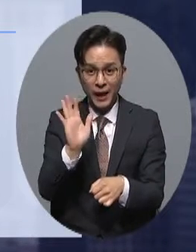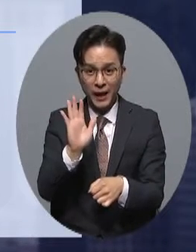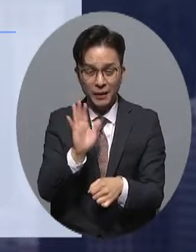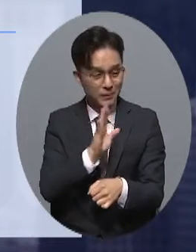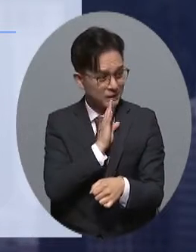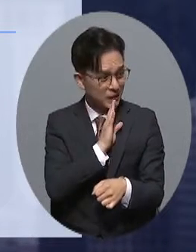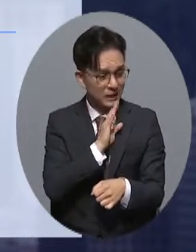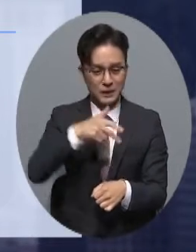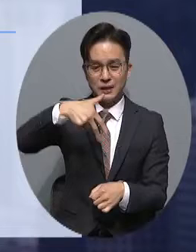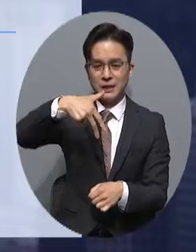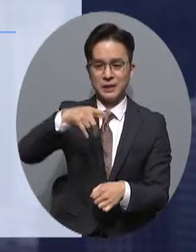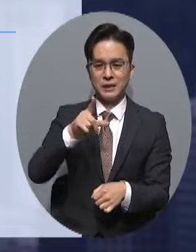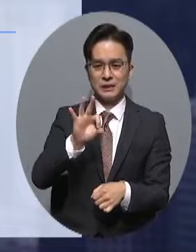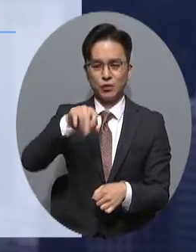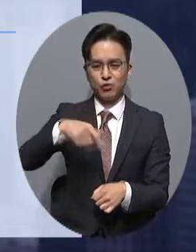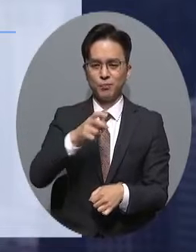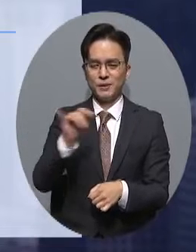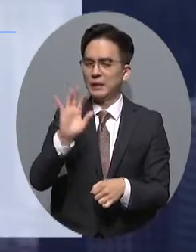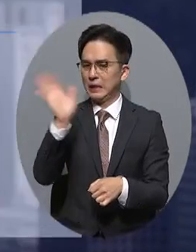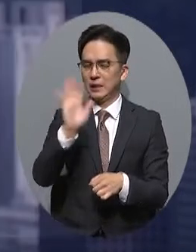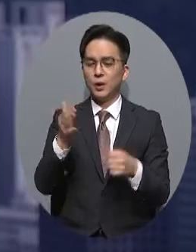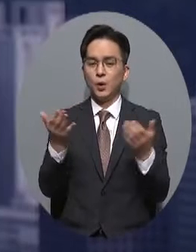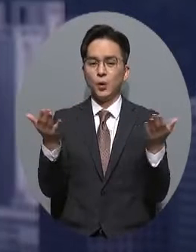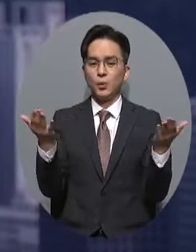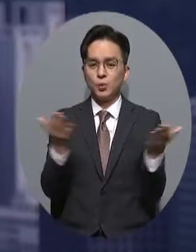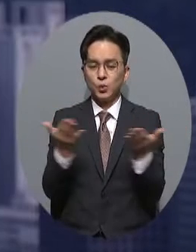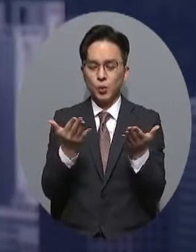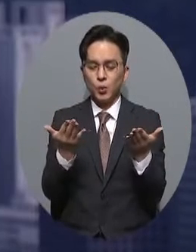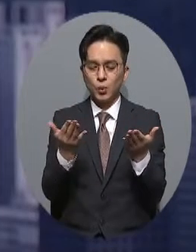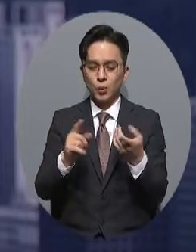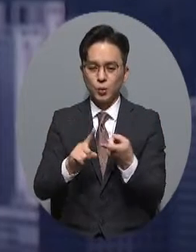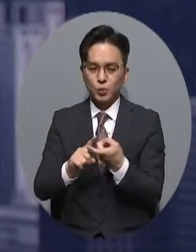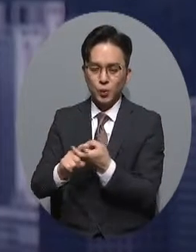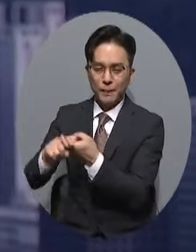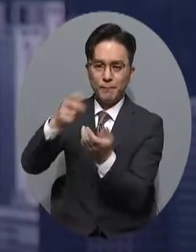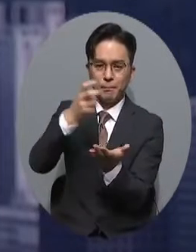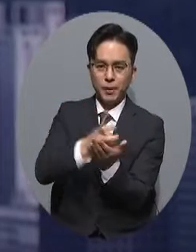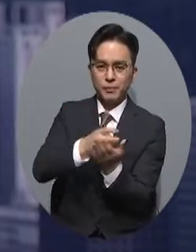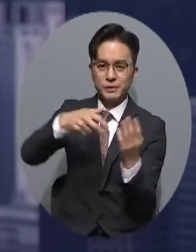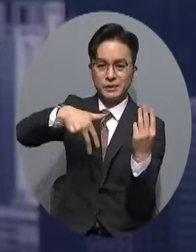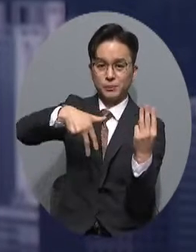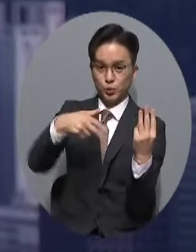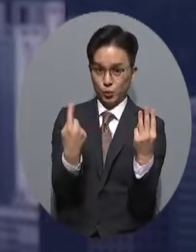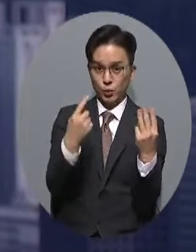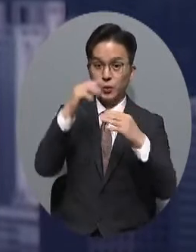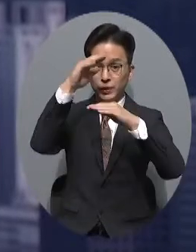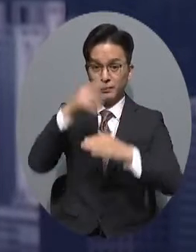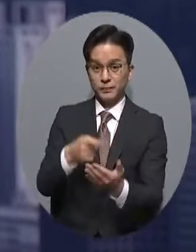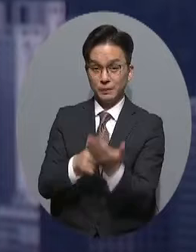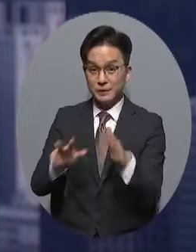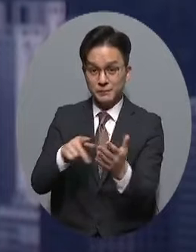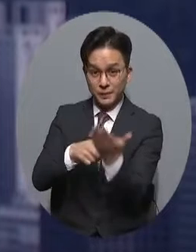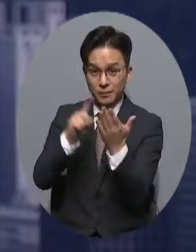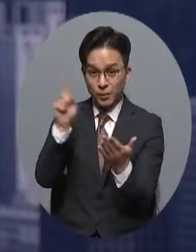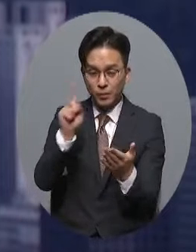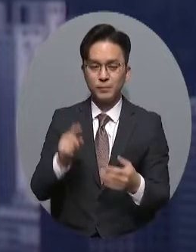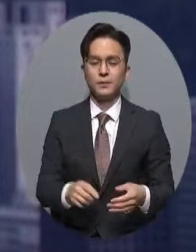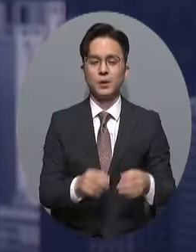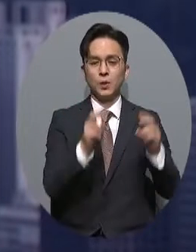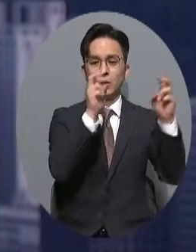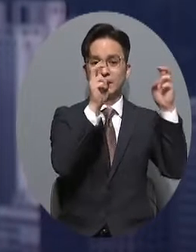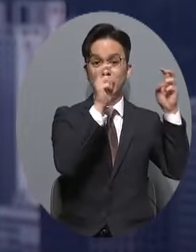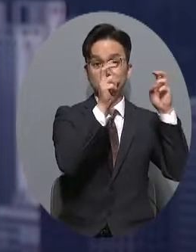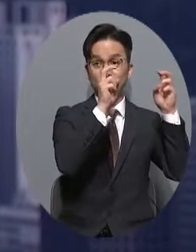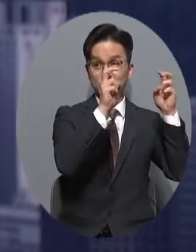대로 현행 노동조합법 3조를 보더라도 잠체 교섭이나 쟁의 행위에 따른 손해에 대해서는 노조와 근로자에게 사용자가